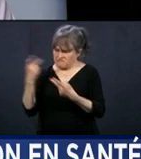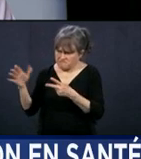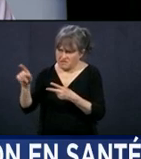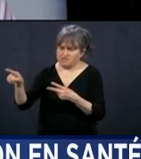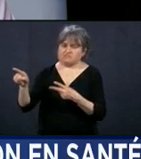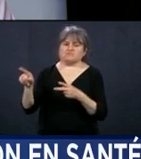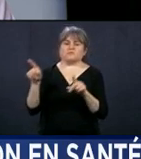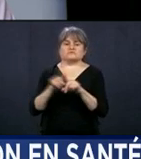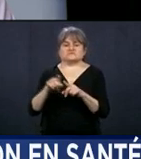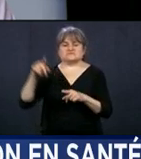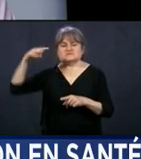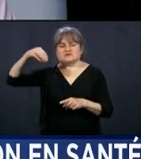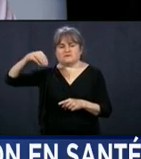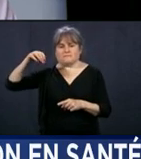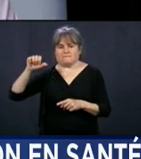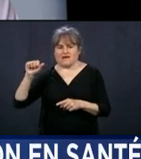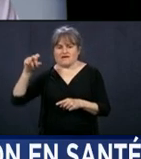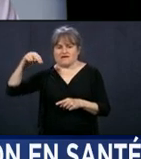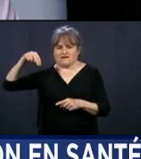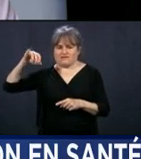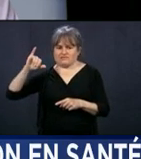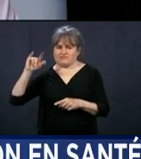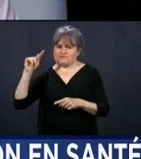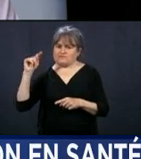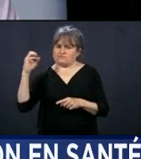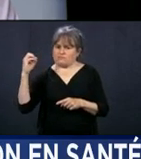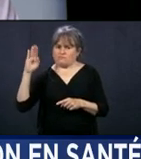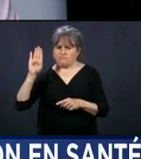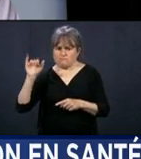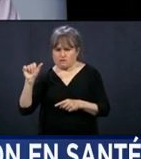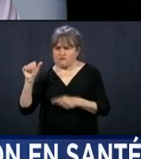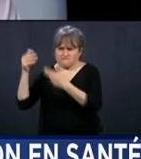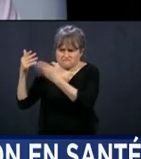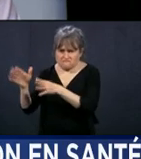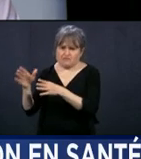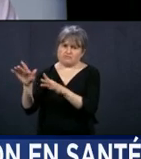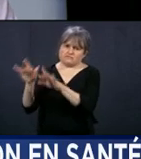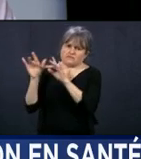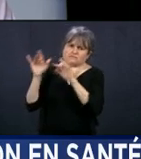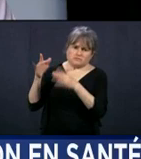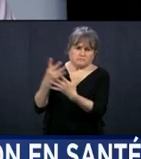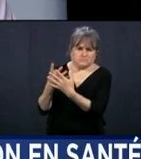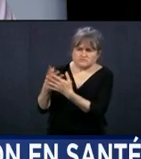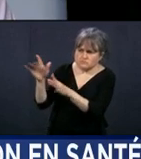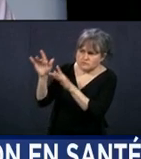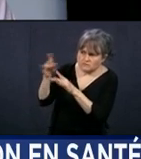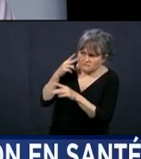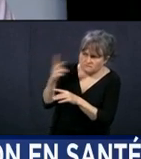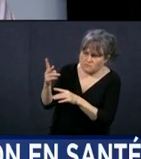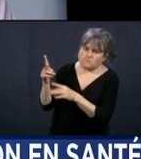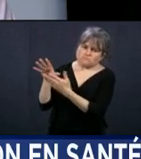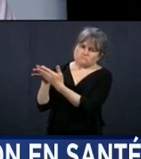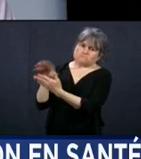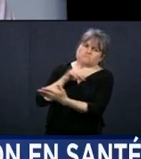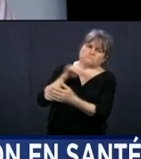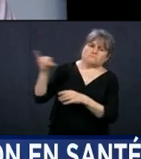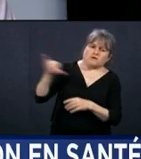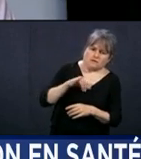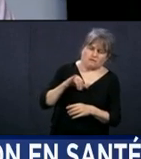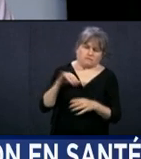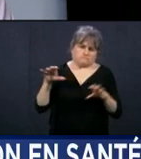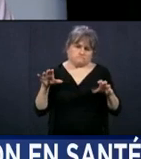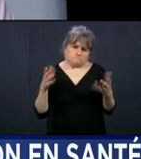ce sens aussi avec toujours cette préoccupation, cette volonté, entre autres, de protéger notre personnel du réseau des